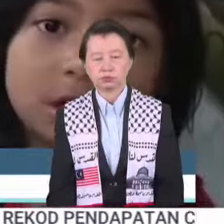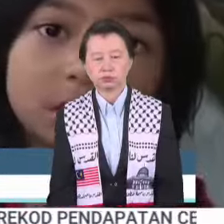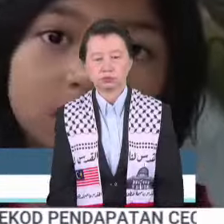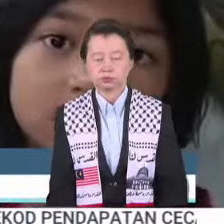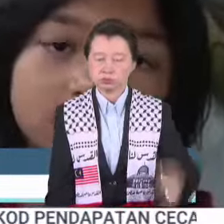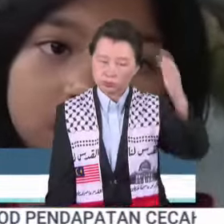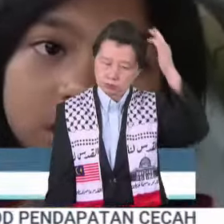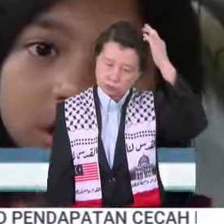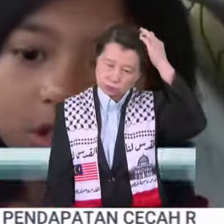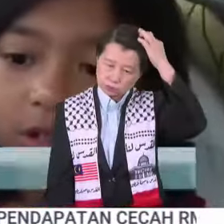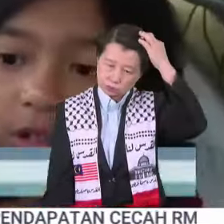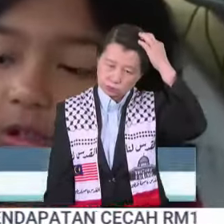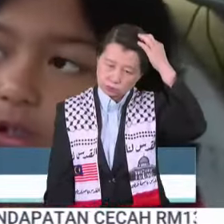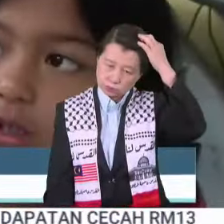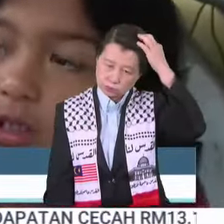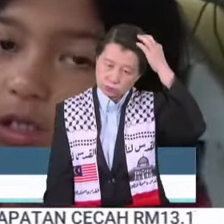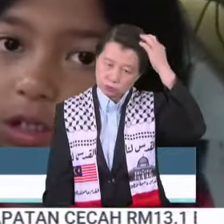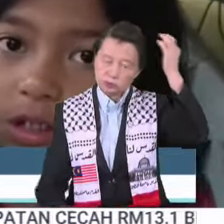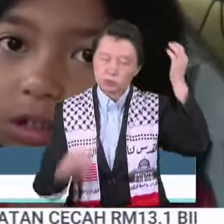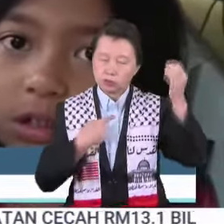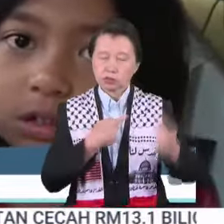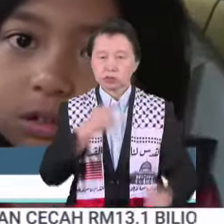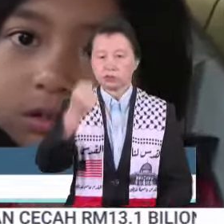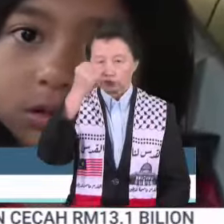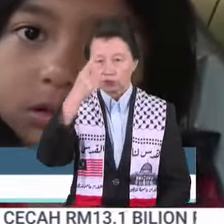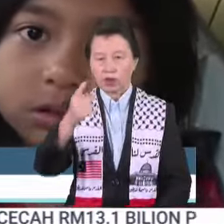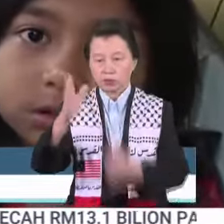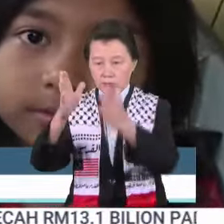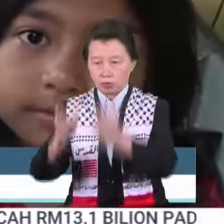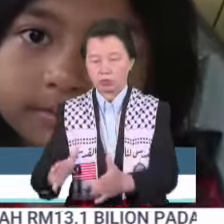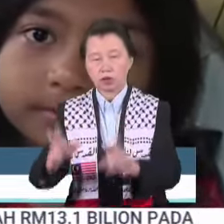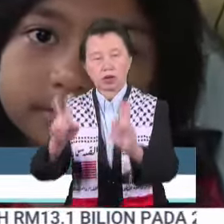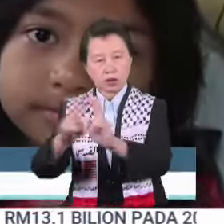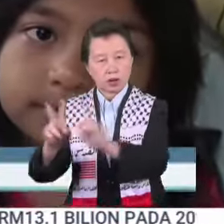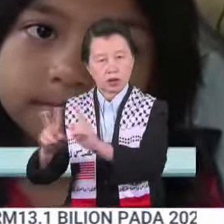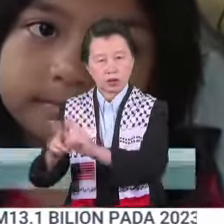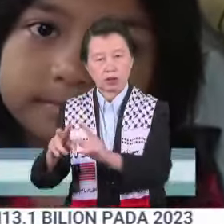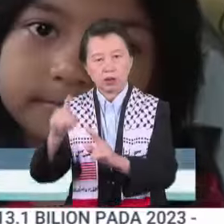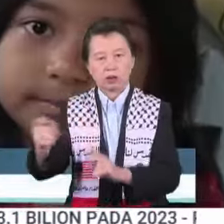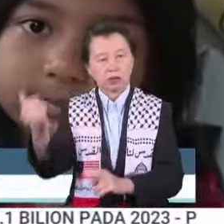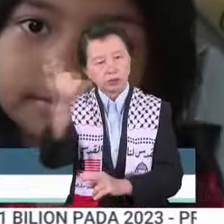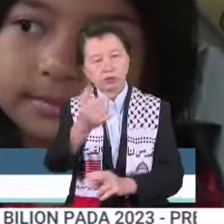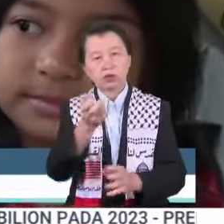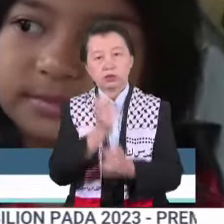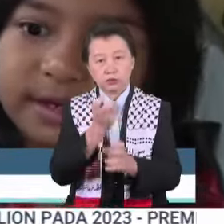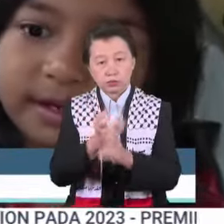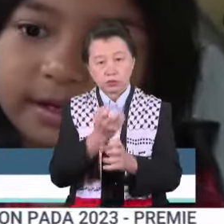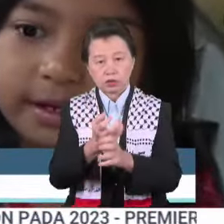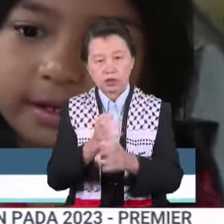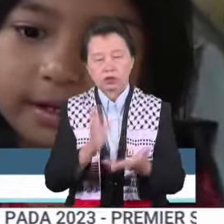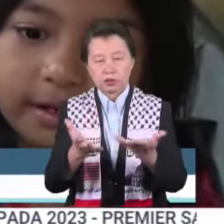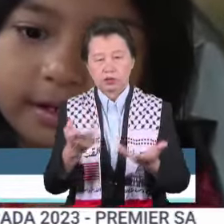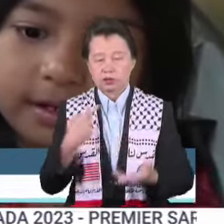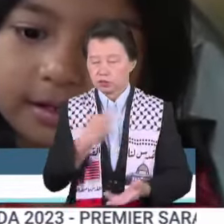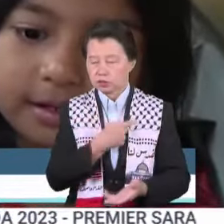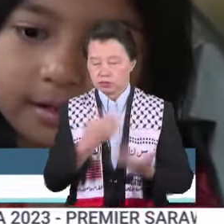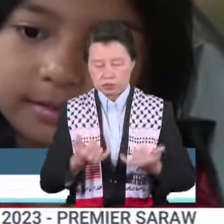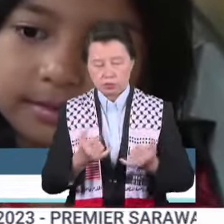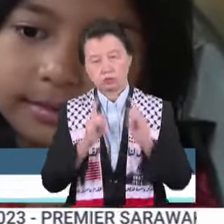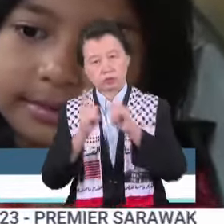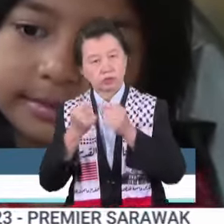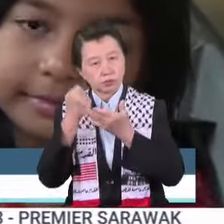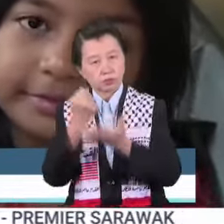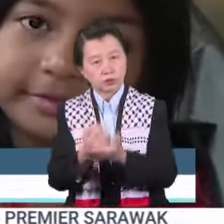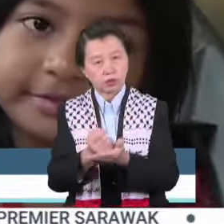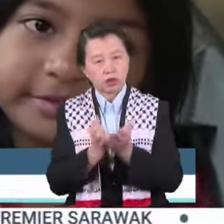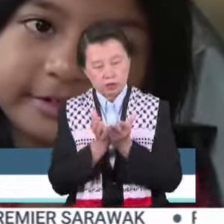Kita faham juga keadaan orang kampung makuduk k susah nak pergi mana-mana tak boleh pasal kita ni ada kemudahan ada kemudahan kanana pasal